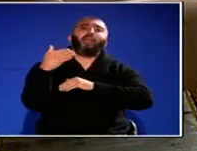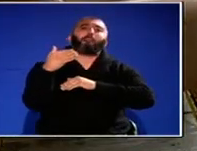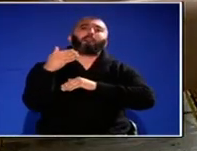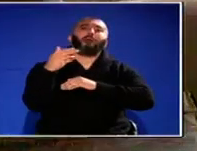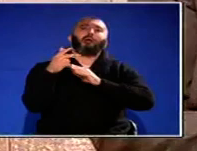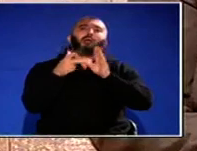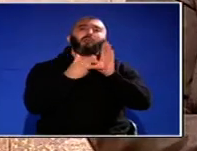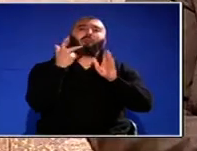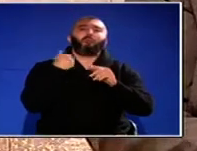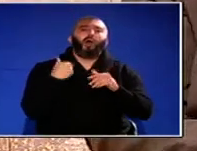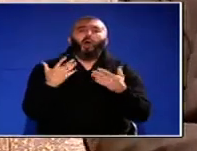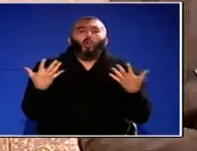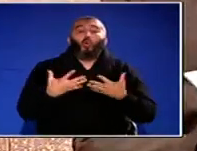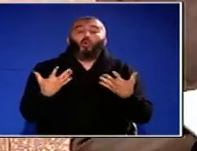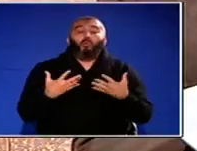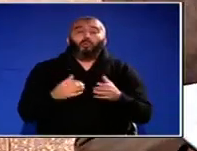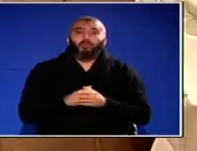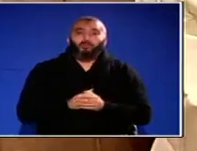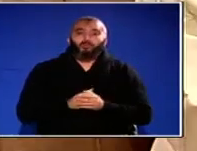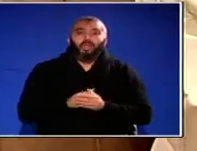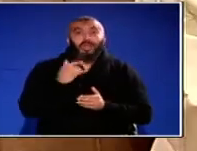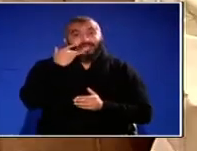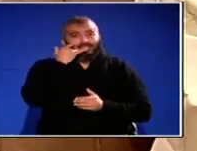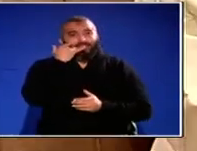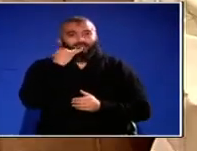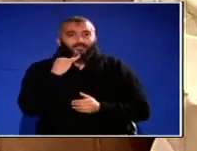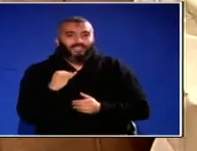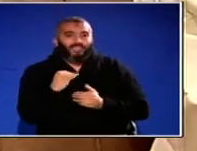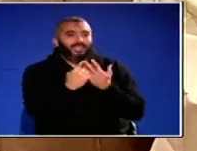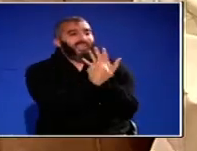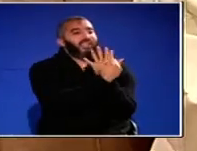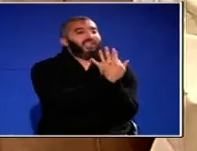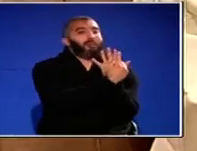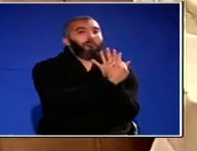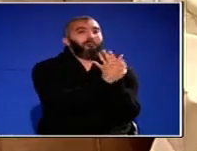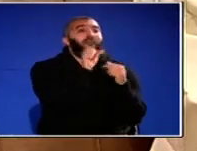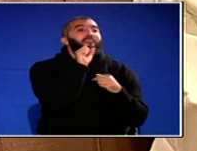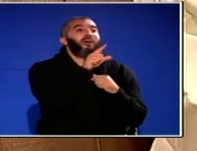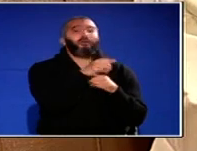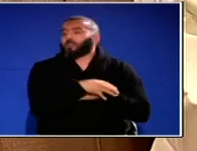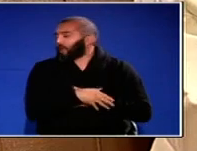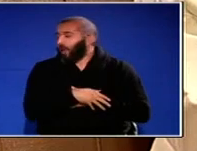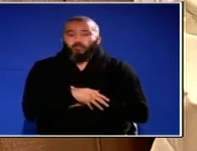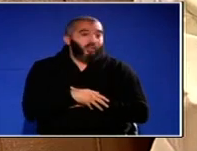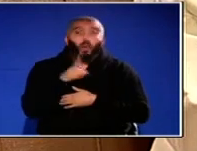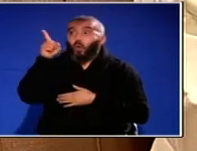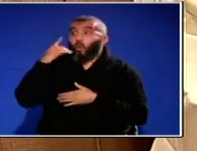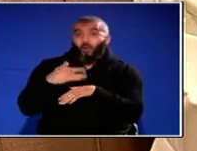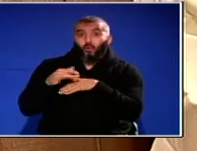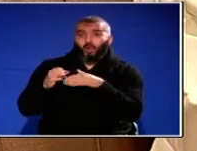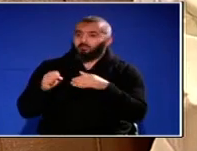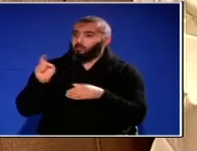جهرا؟ اذا سلم الامام يقف بتكبيره لانه